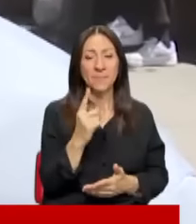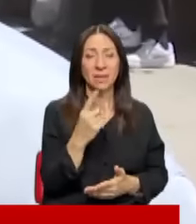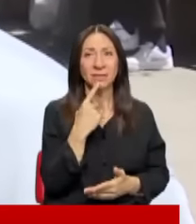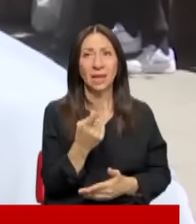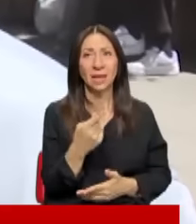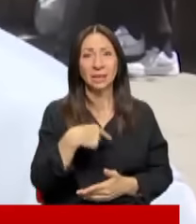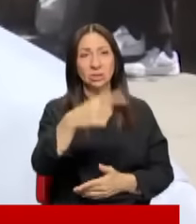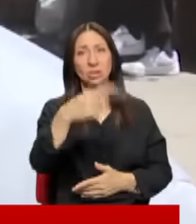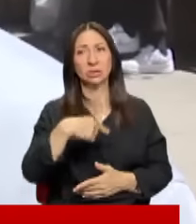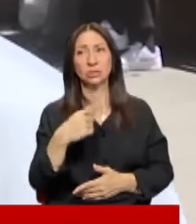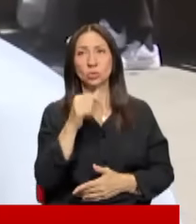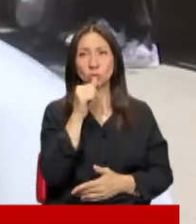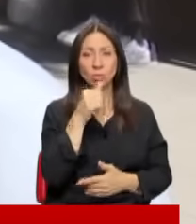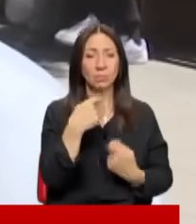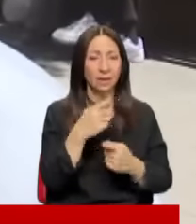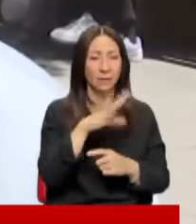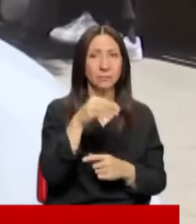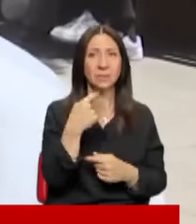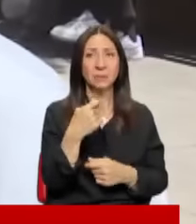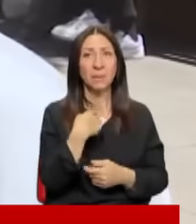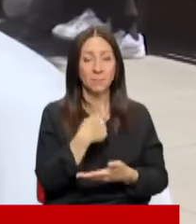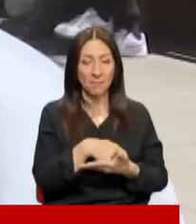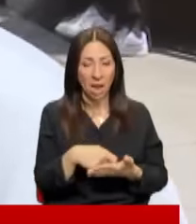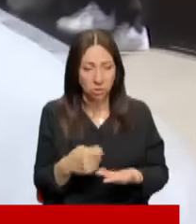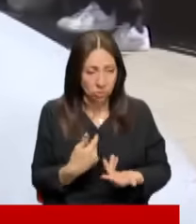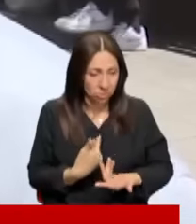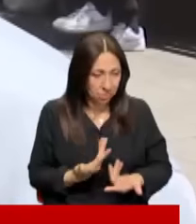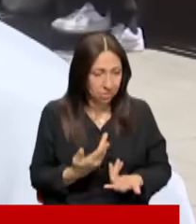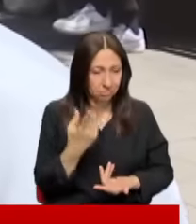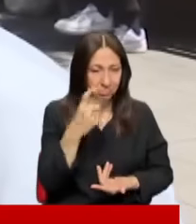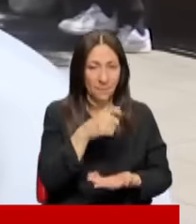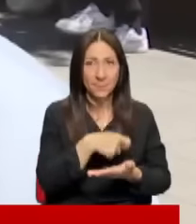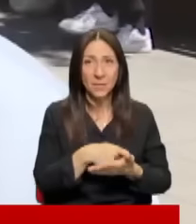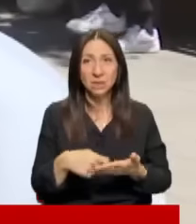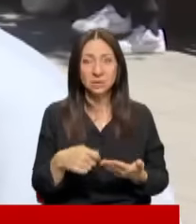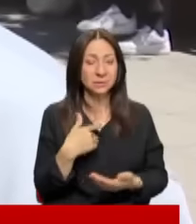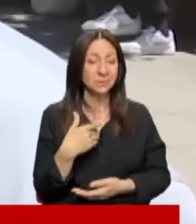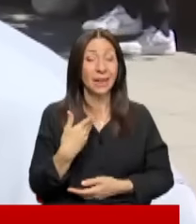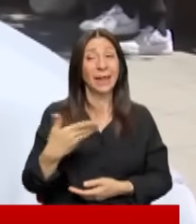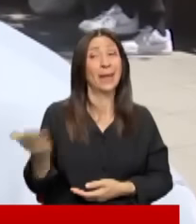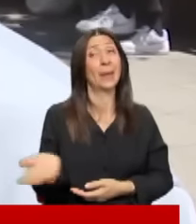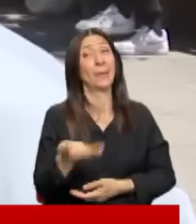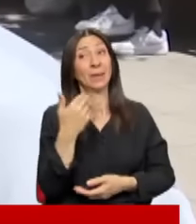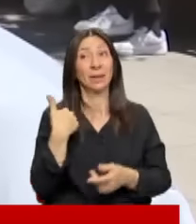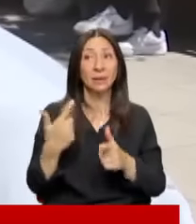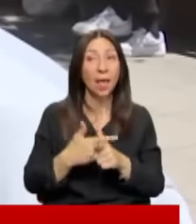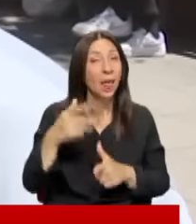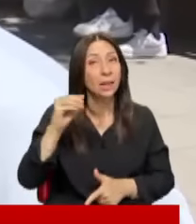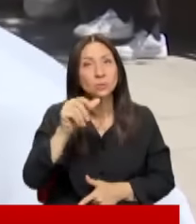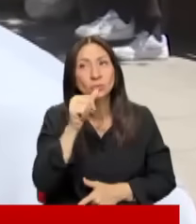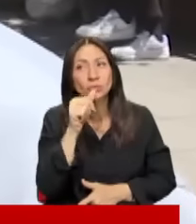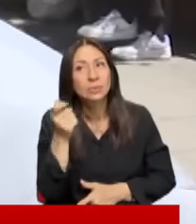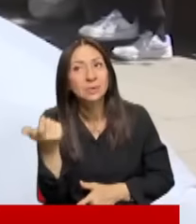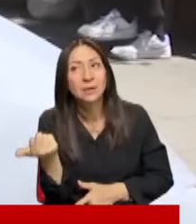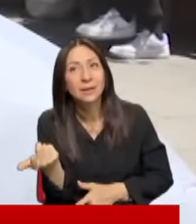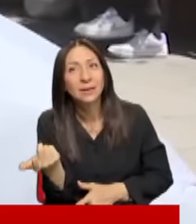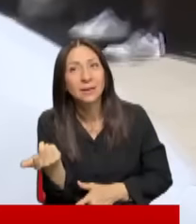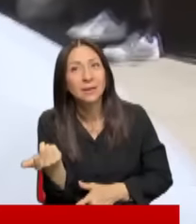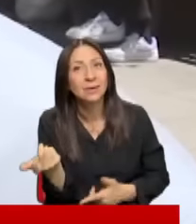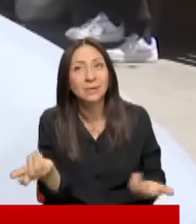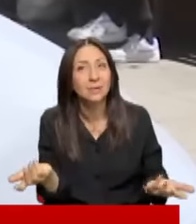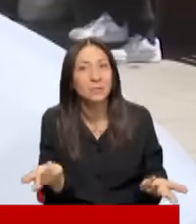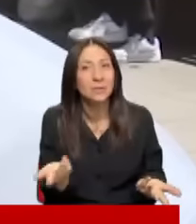diyelim yani gidişi gelişi suyu filan. Benim maaşım ne ki? Bir aylık maaşımı gözden çıkarsam kira, elektrik, su, telefon,